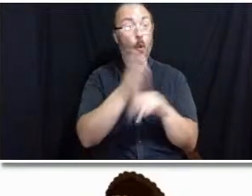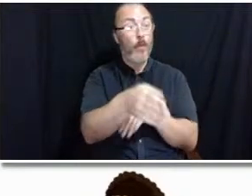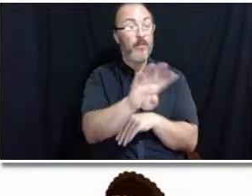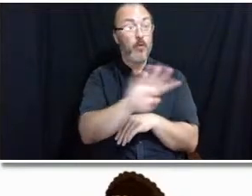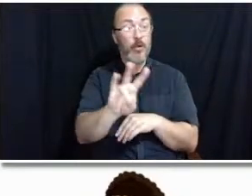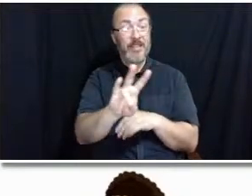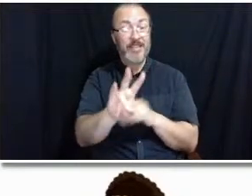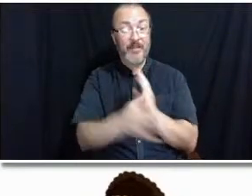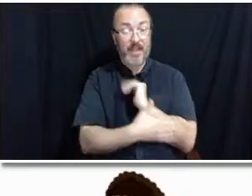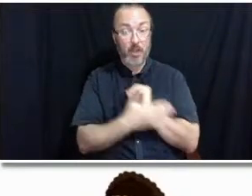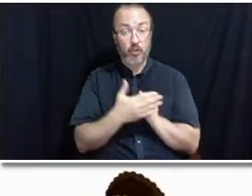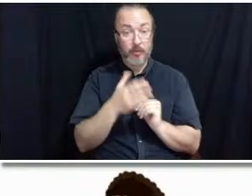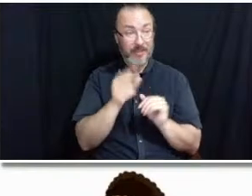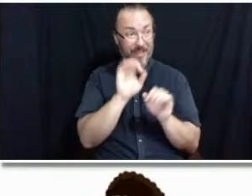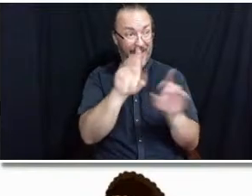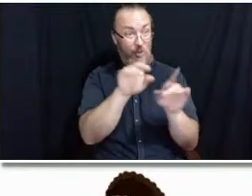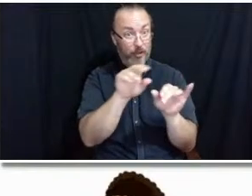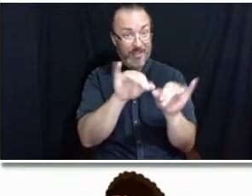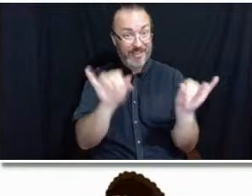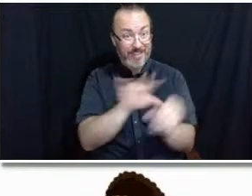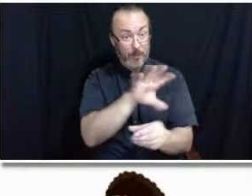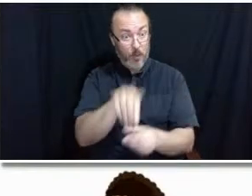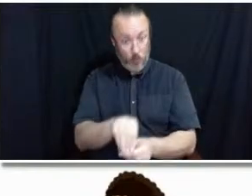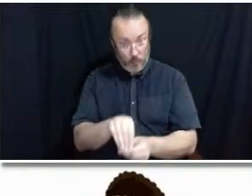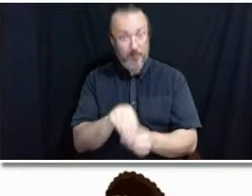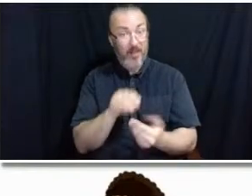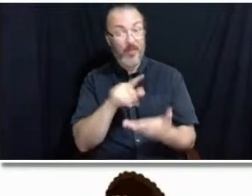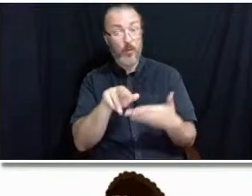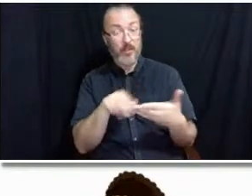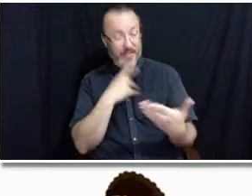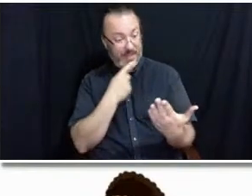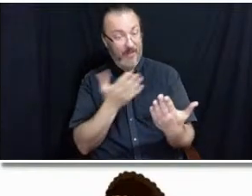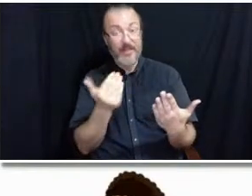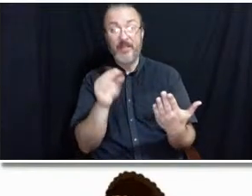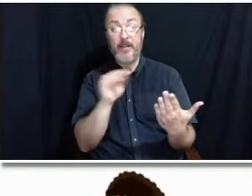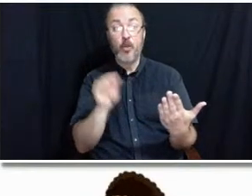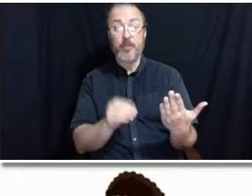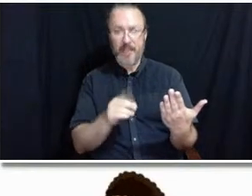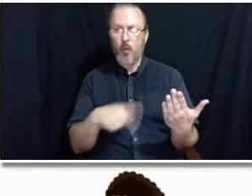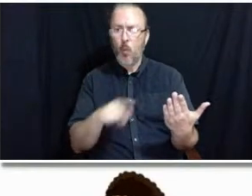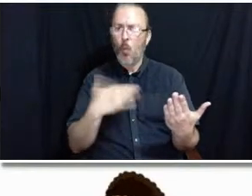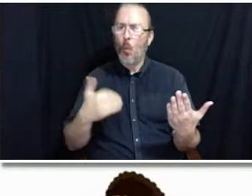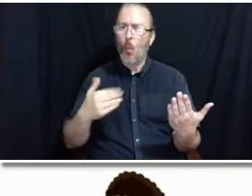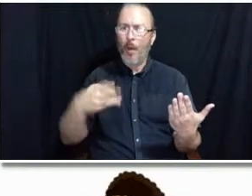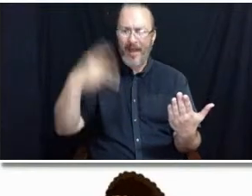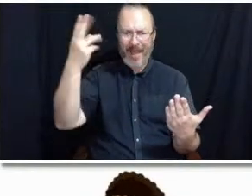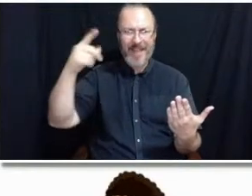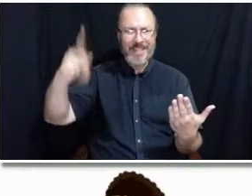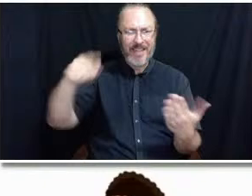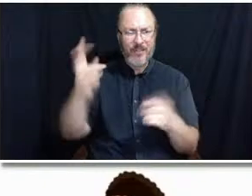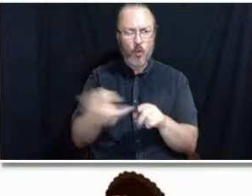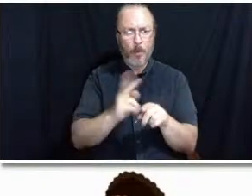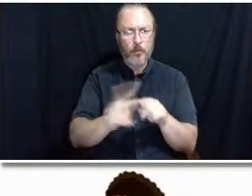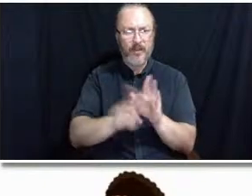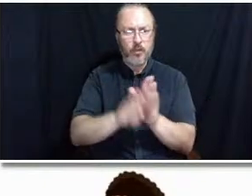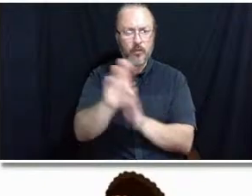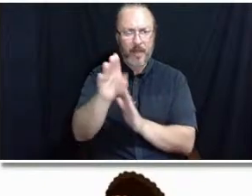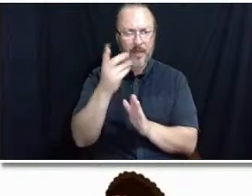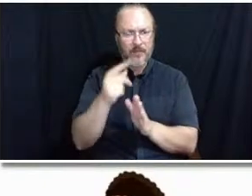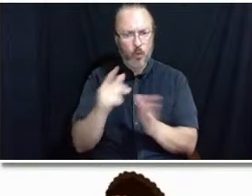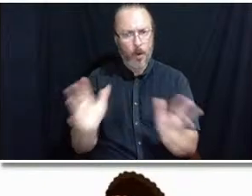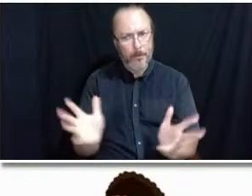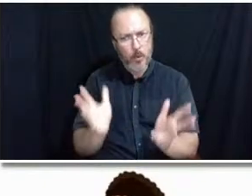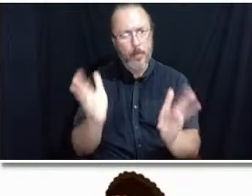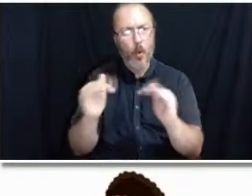les 47 pays qui ont participé à l'enquête, 15% des enseignants principaux indiquaient une nécessité élevée de formation pour